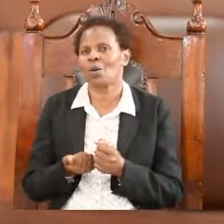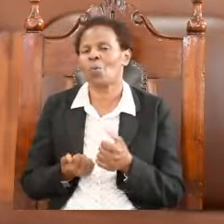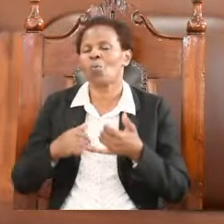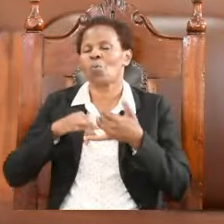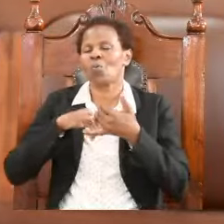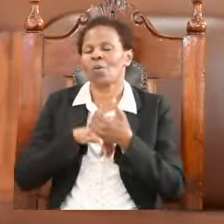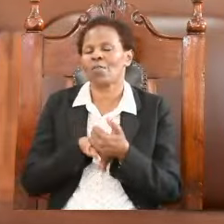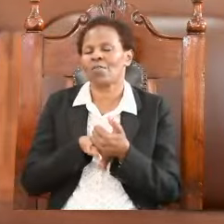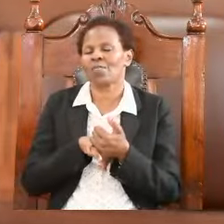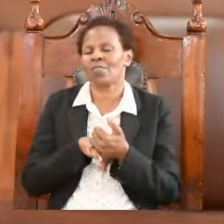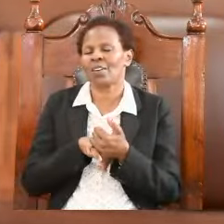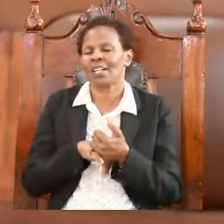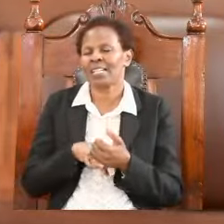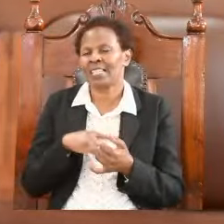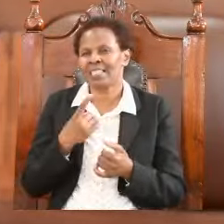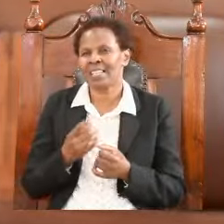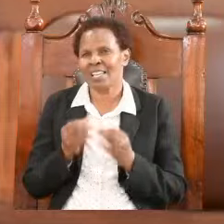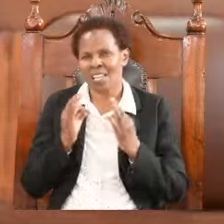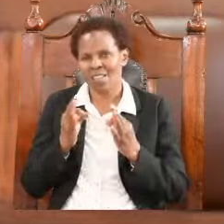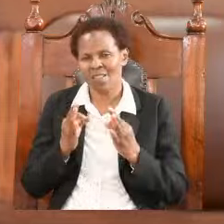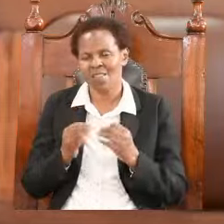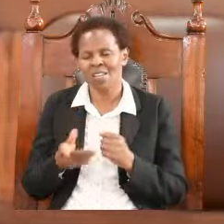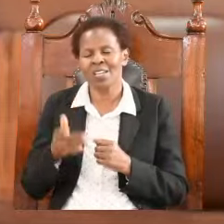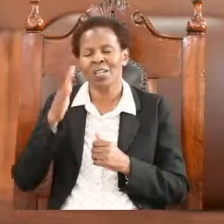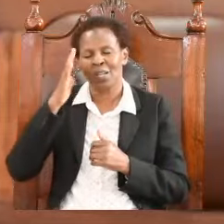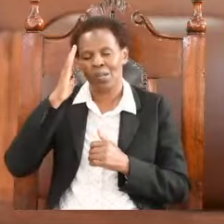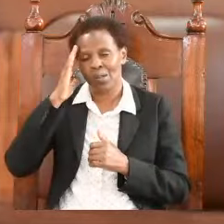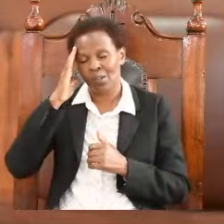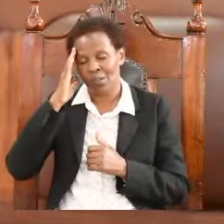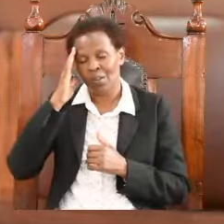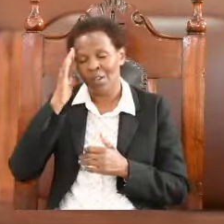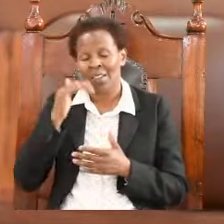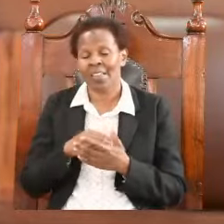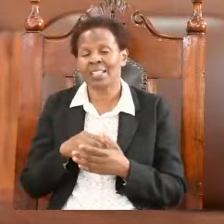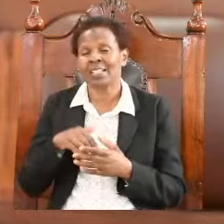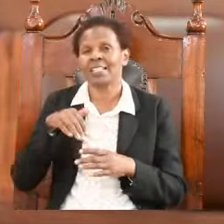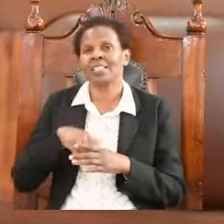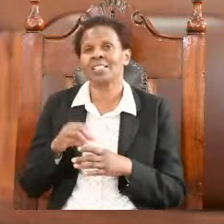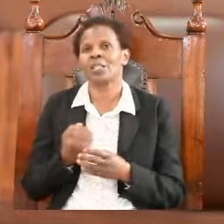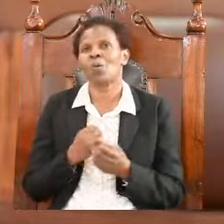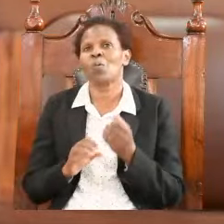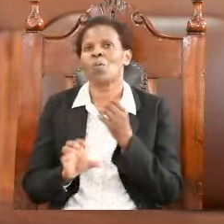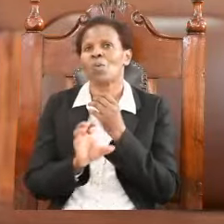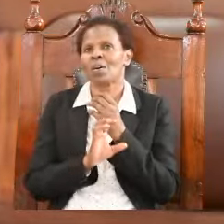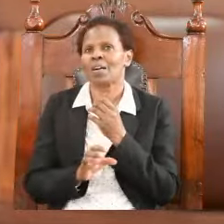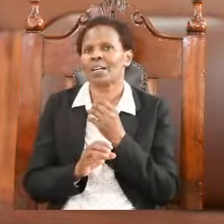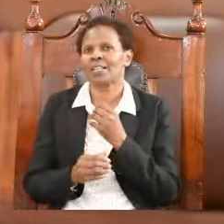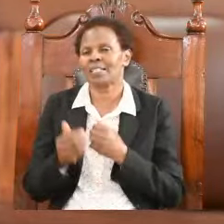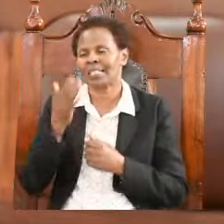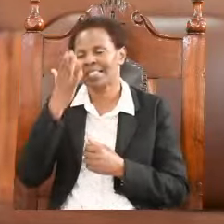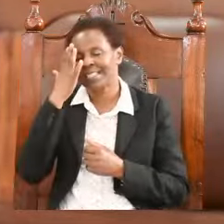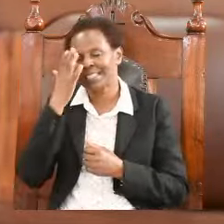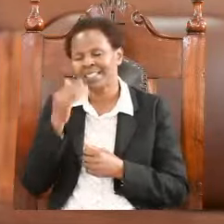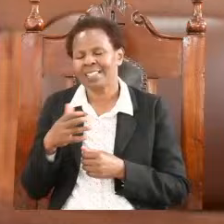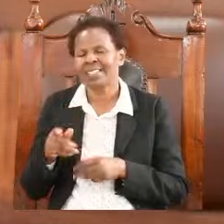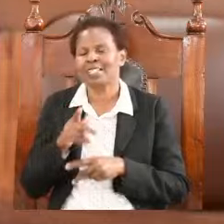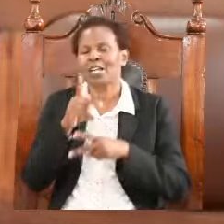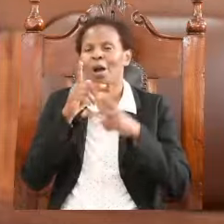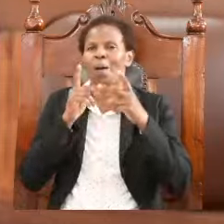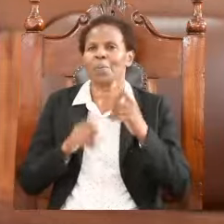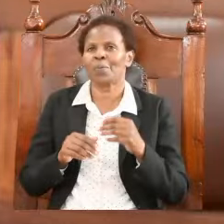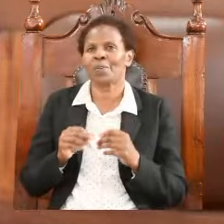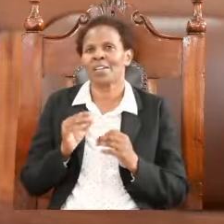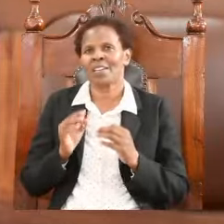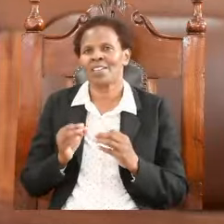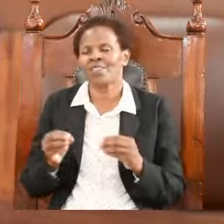Akimwira riu korwo mwathi wakwa amenya ati kuria gwitu Isiraeli ni kuri na mundu wa Ngai na mundu ucio